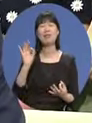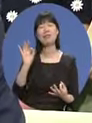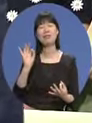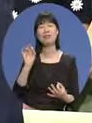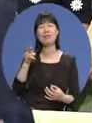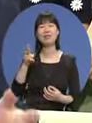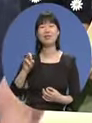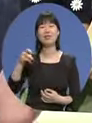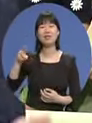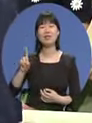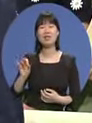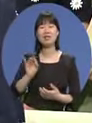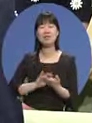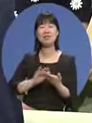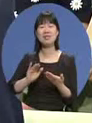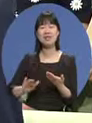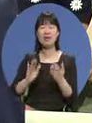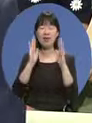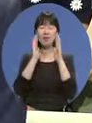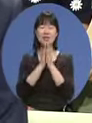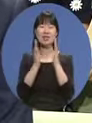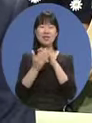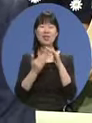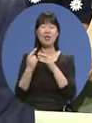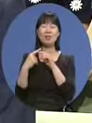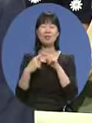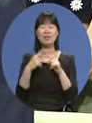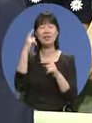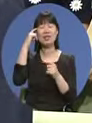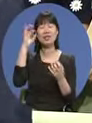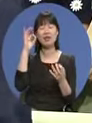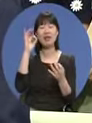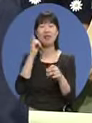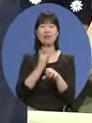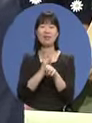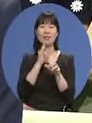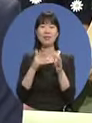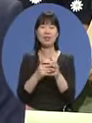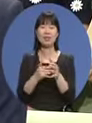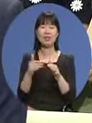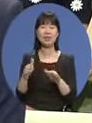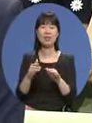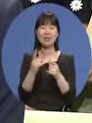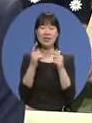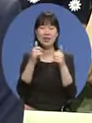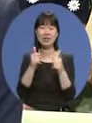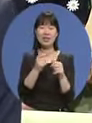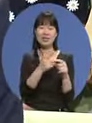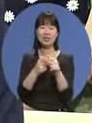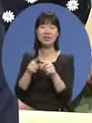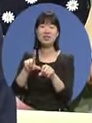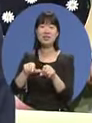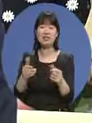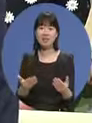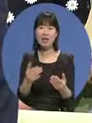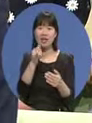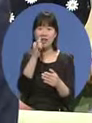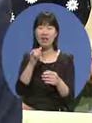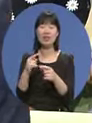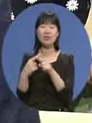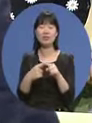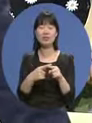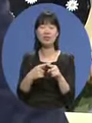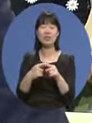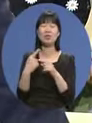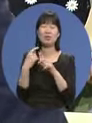명상. 저는 공부를 시작하기 전에는 무조건 명상을 했거든요. 심지어 그 수능 시험 중간중간 쉬는 시간 있잖아요. 그때도